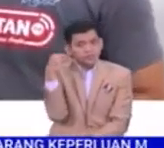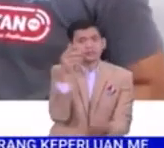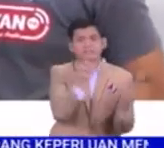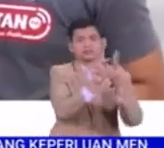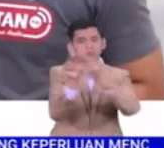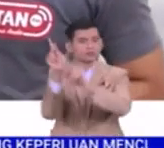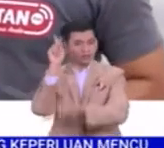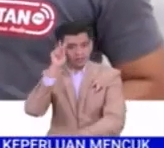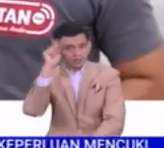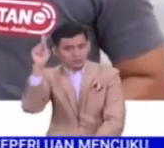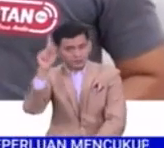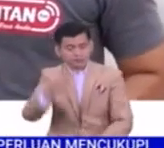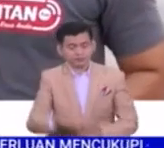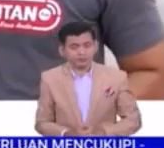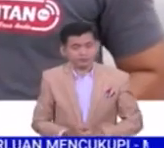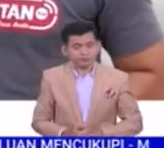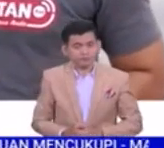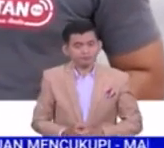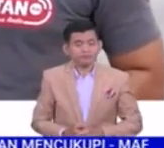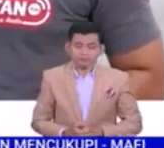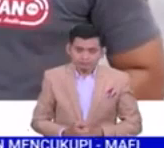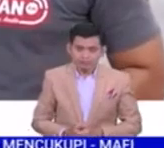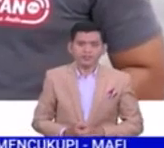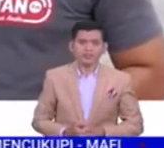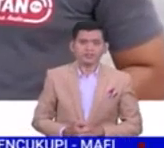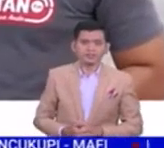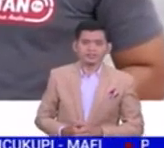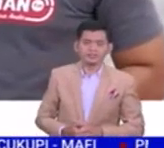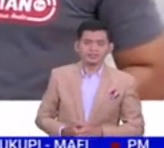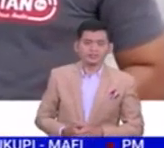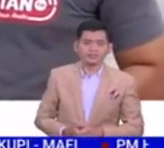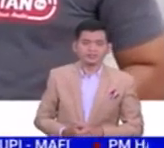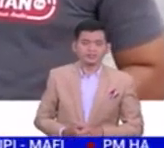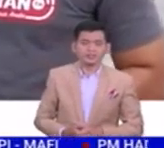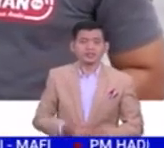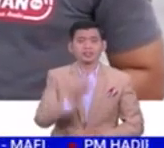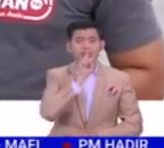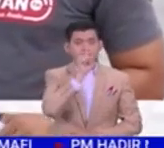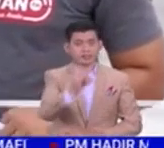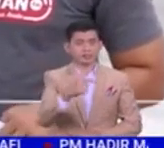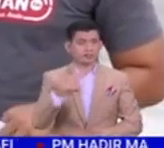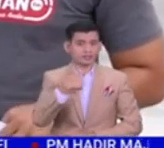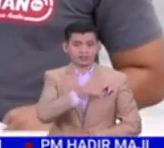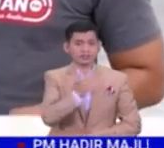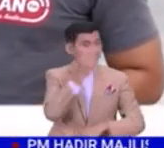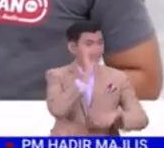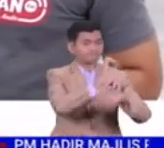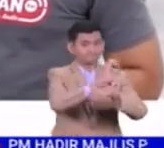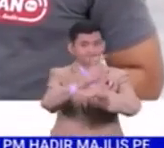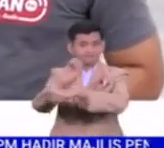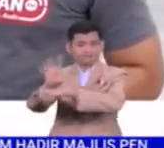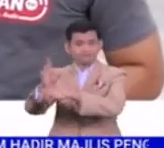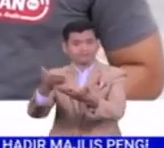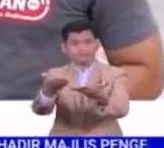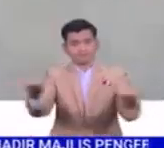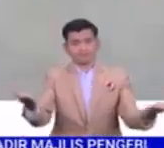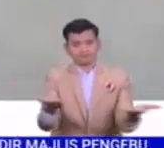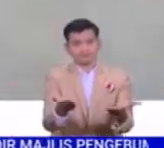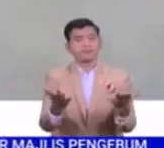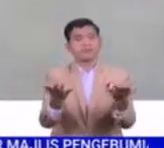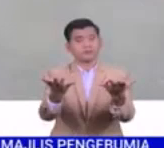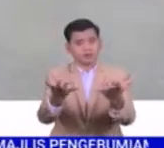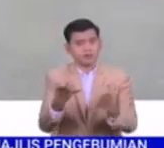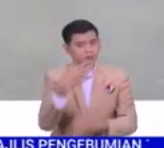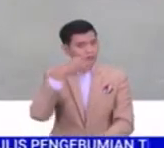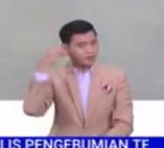ini. Okey, dari sudut polis lah, kita sebenarnya sentiasa menasihatkan orang ramai yang ingin balik